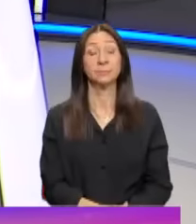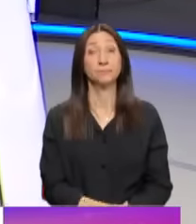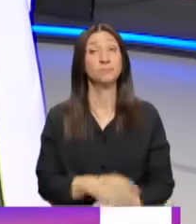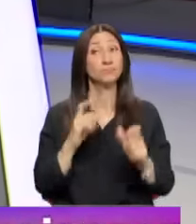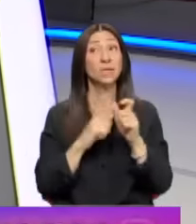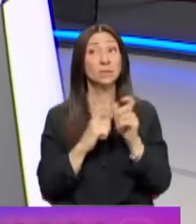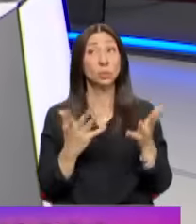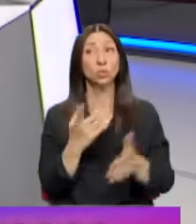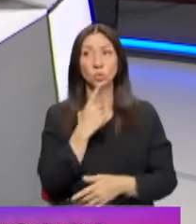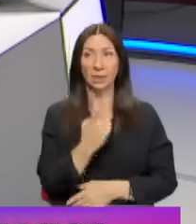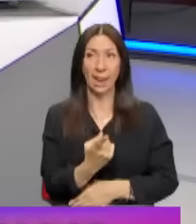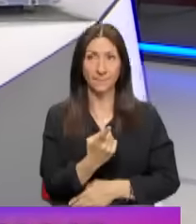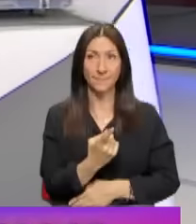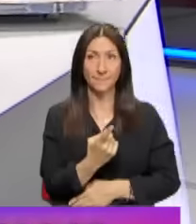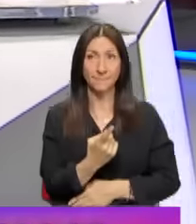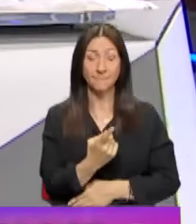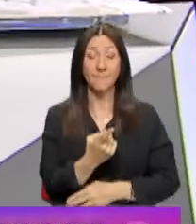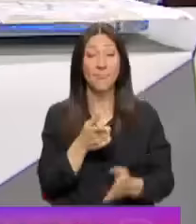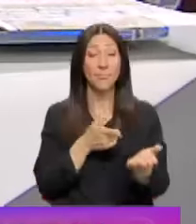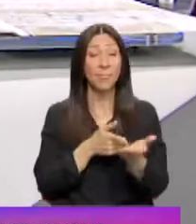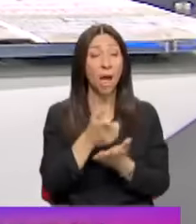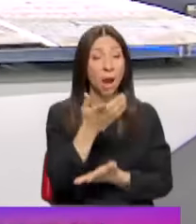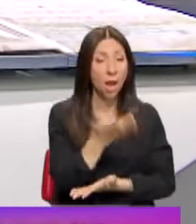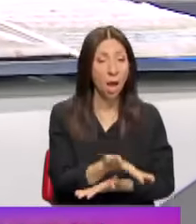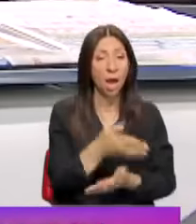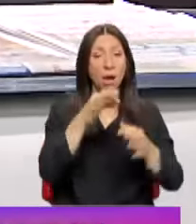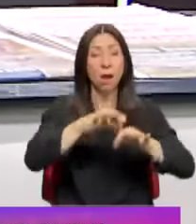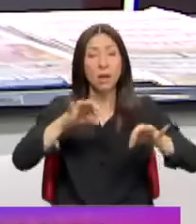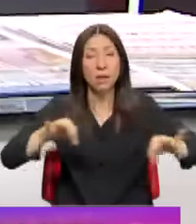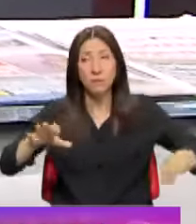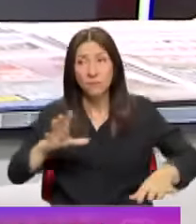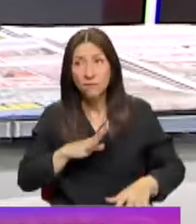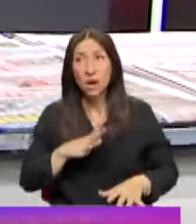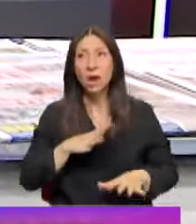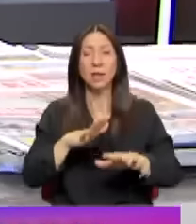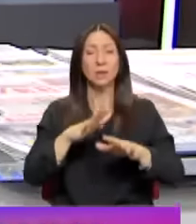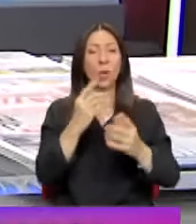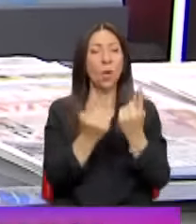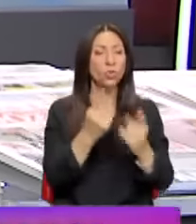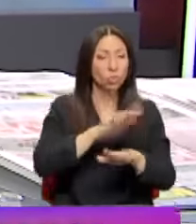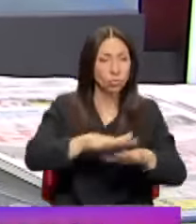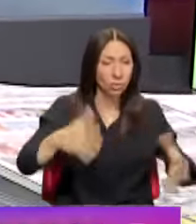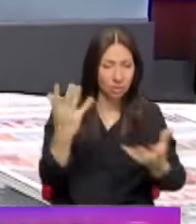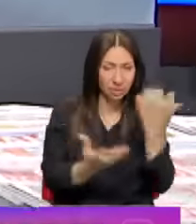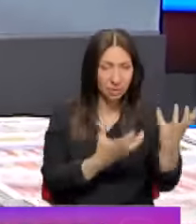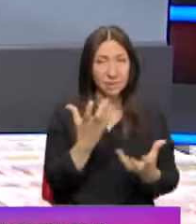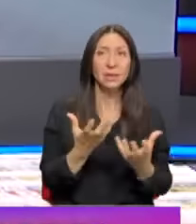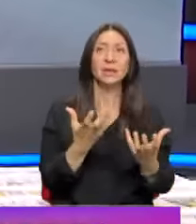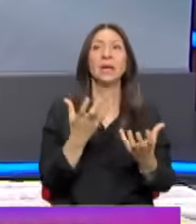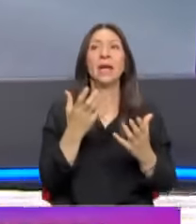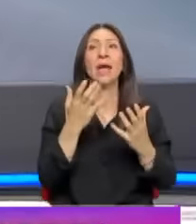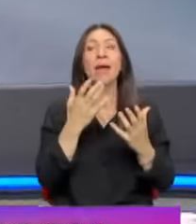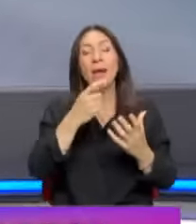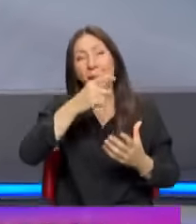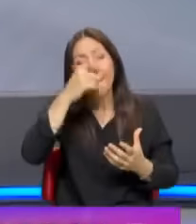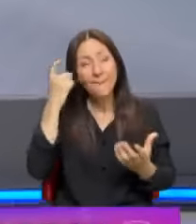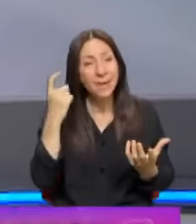Geçmiş olsun dileklerimizi iletelim. Tarlalar, ekili araziler, örtü yangınları, alevlere teslim olan